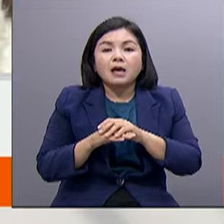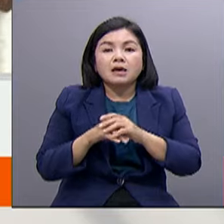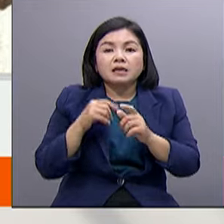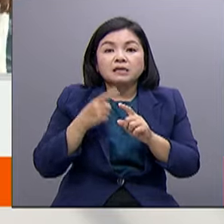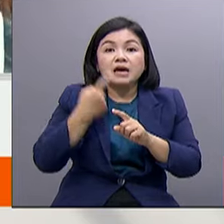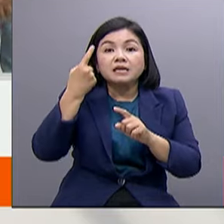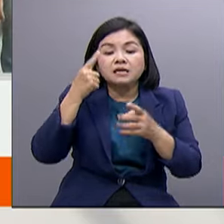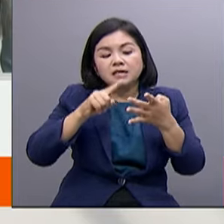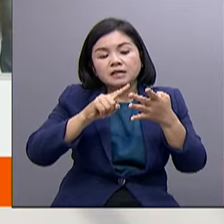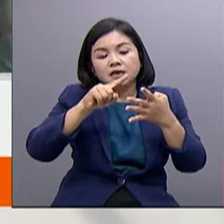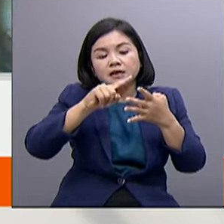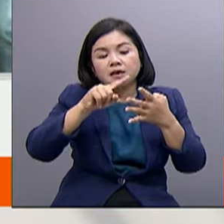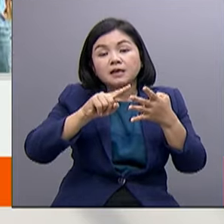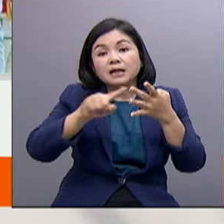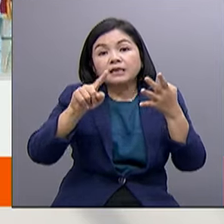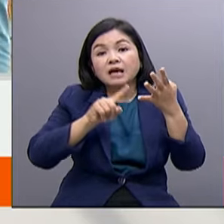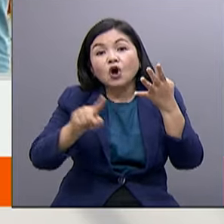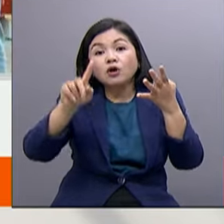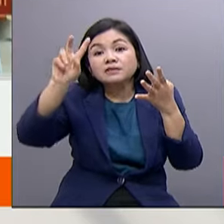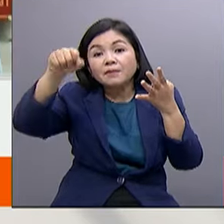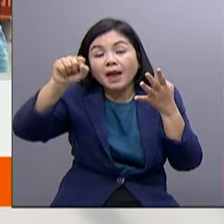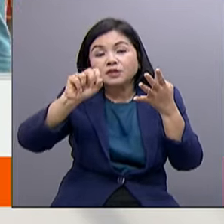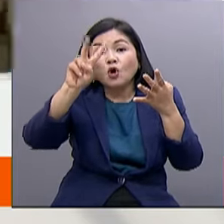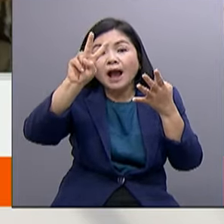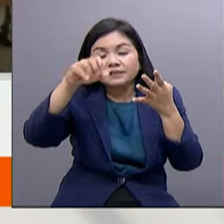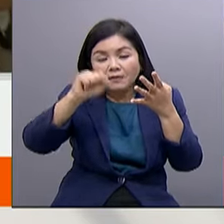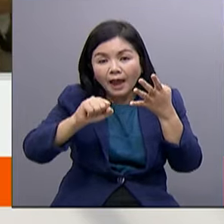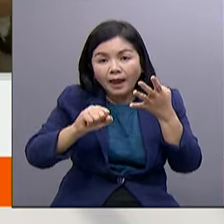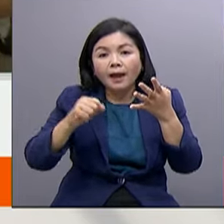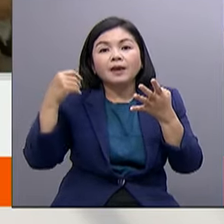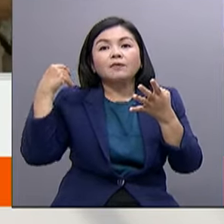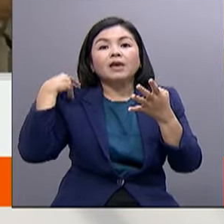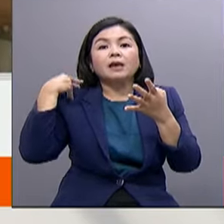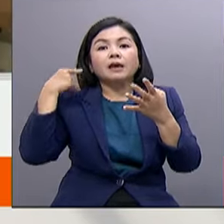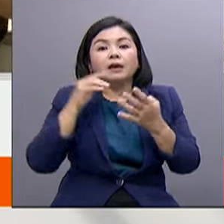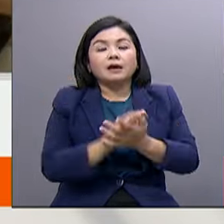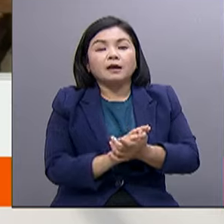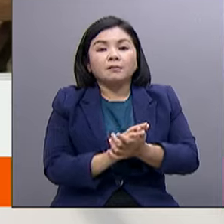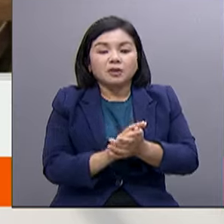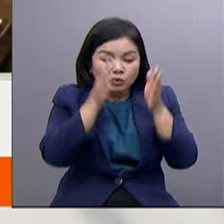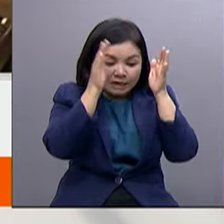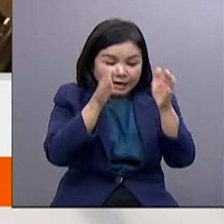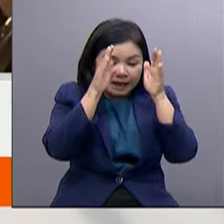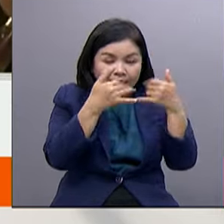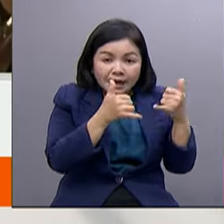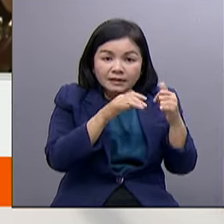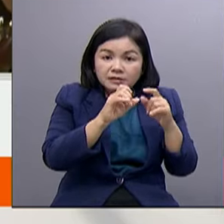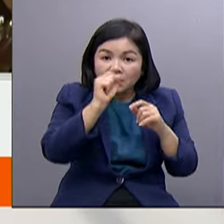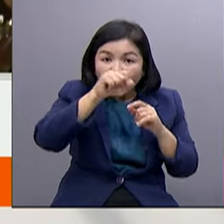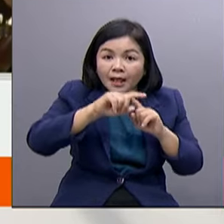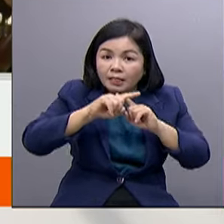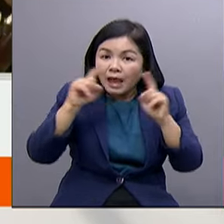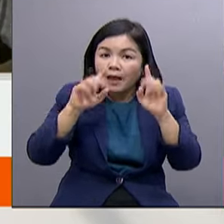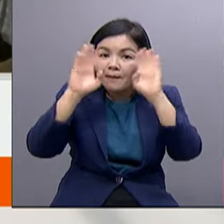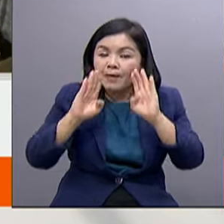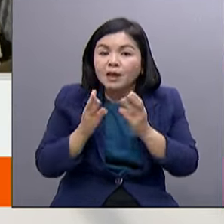ใช่ไหมครับ ค่ะ ตอนนั้นเนี่ยก็มีเวลาไปไม่ต้องมาไม่อยู่หมกมุ่นกับมันแต่สลาก N3 เนี่ย